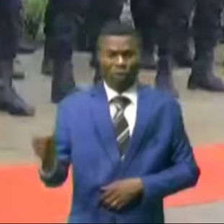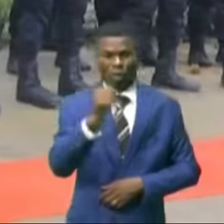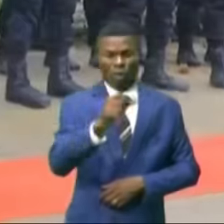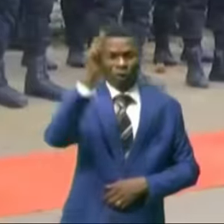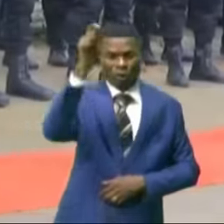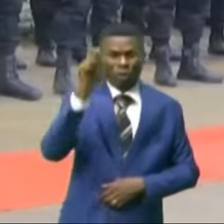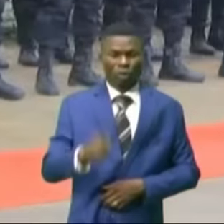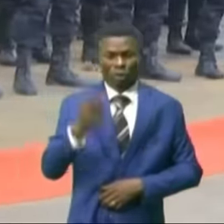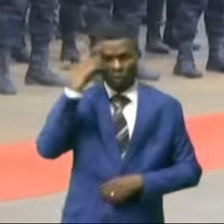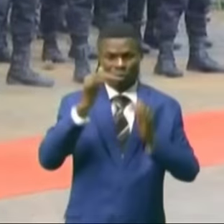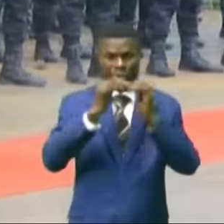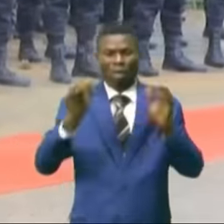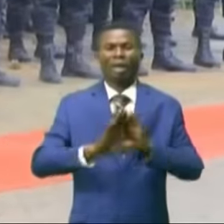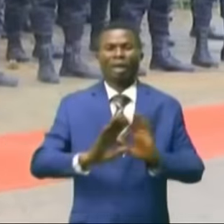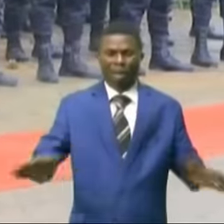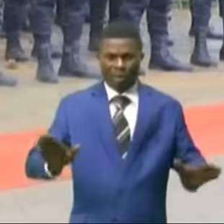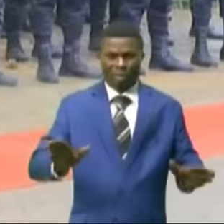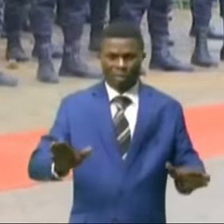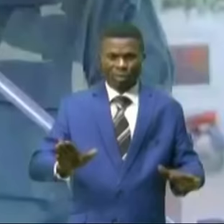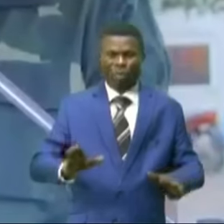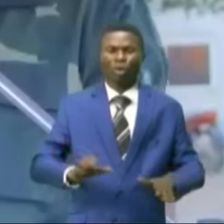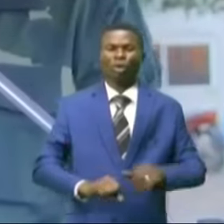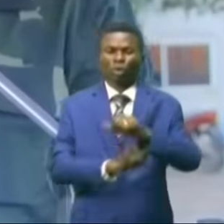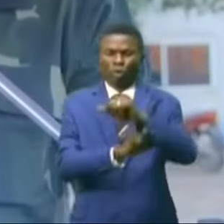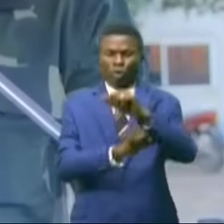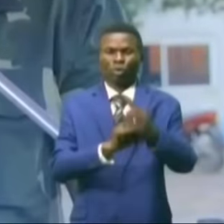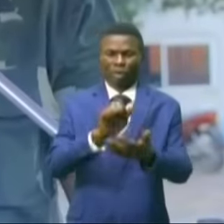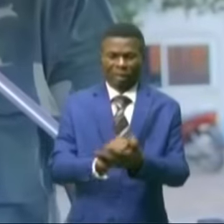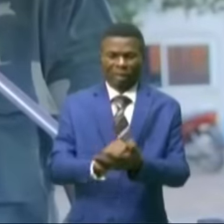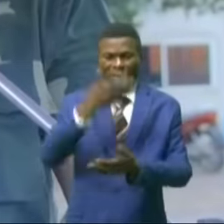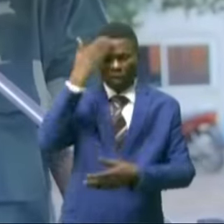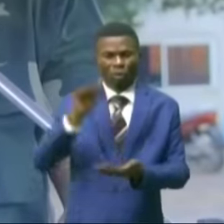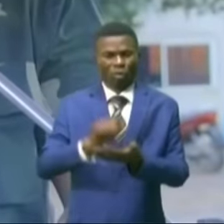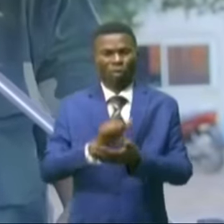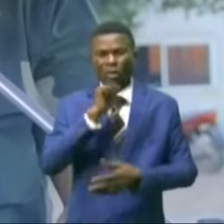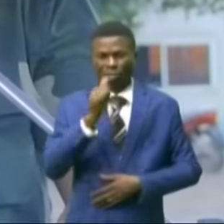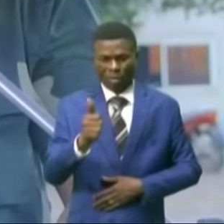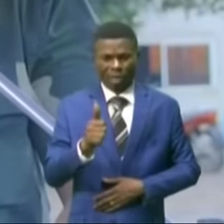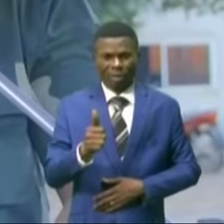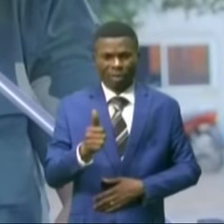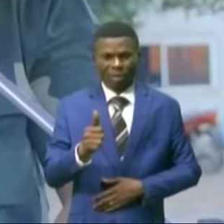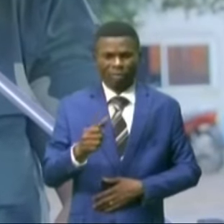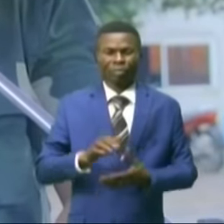la paix méritent d'être pérennisés. On dit souvent